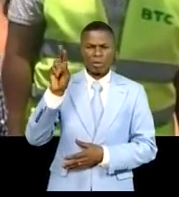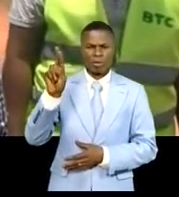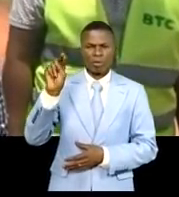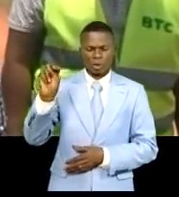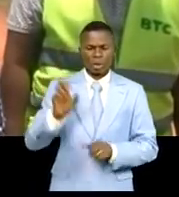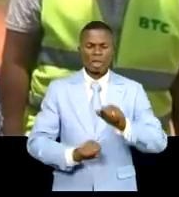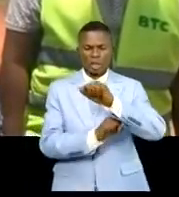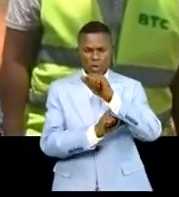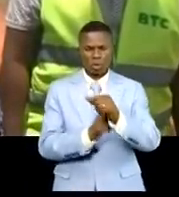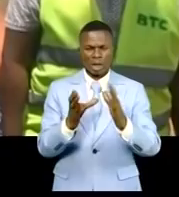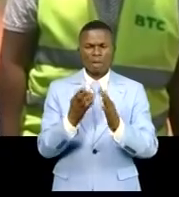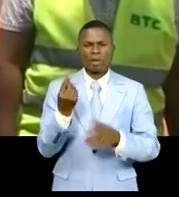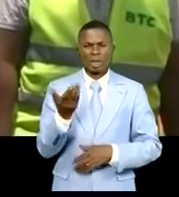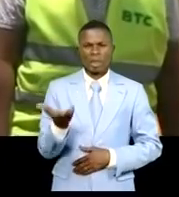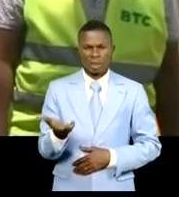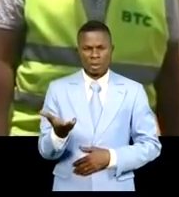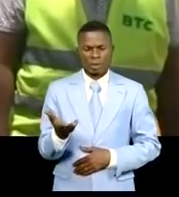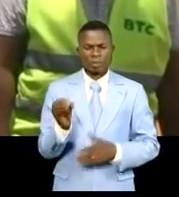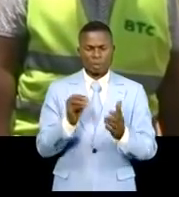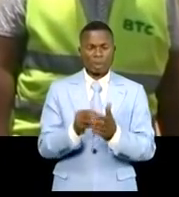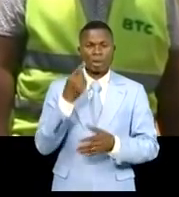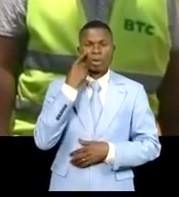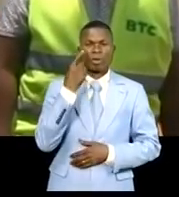d'appuyer, de voir encore